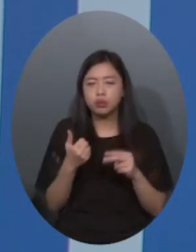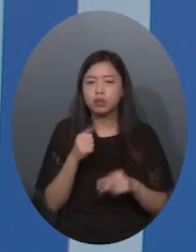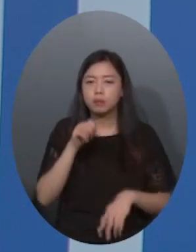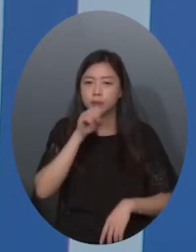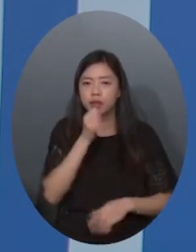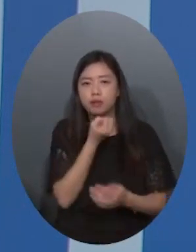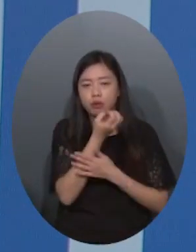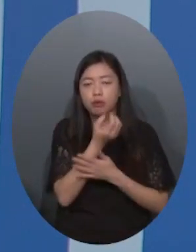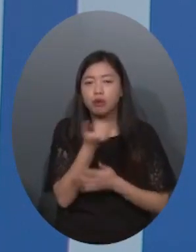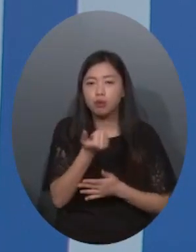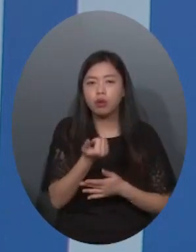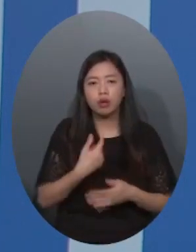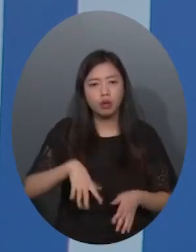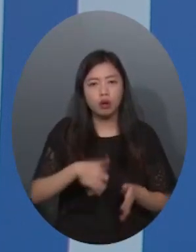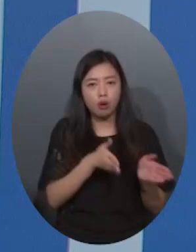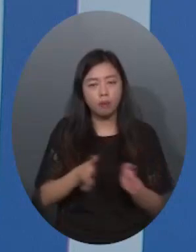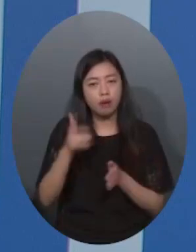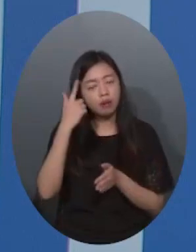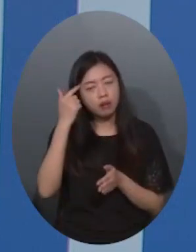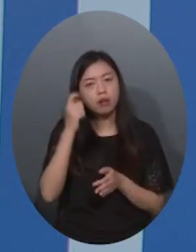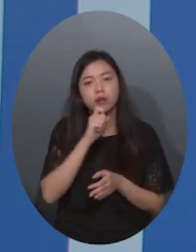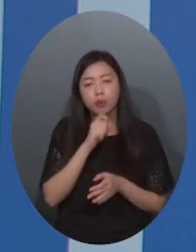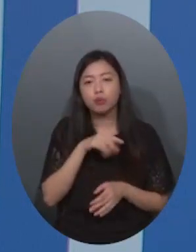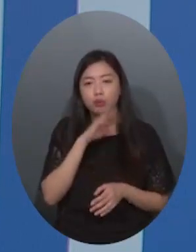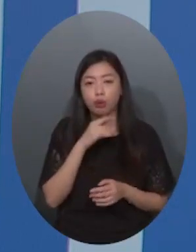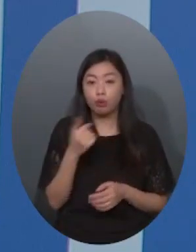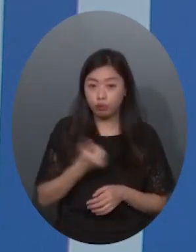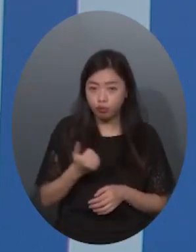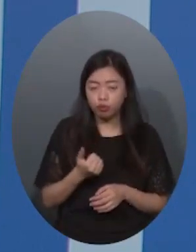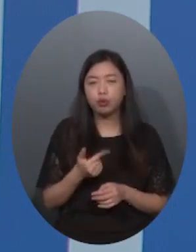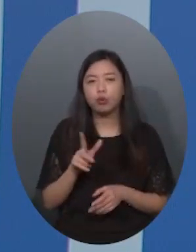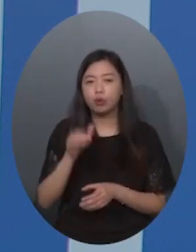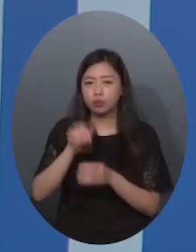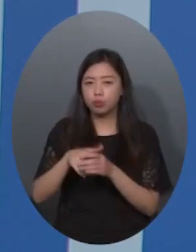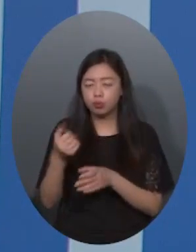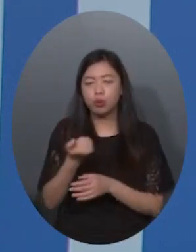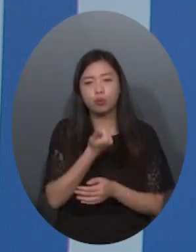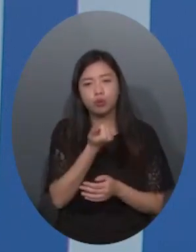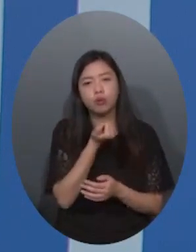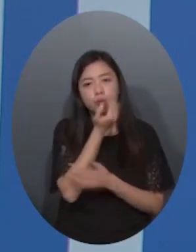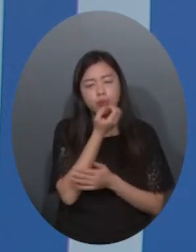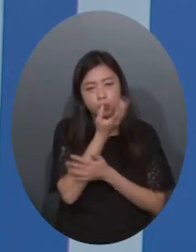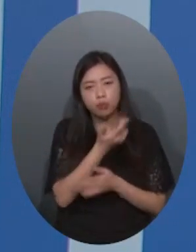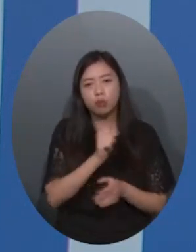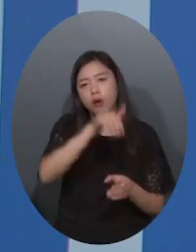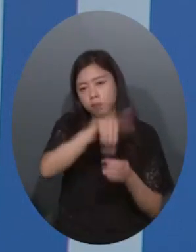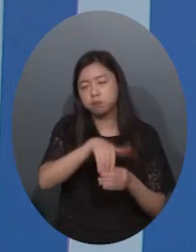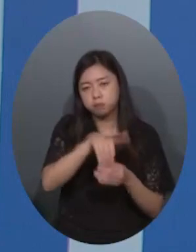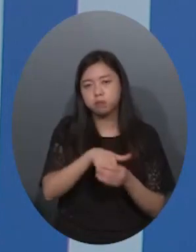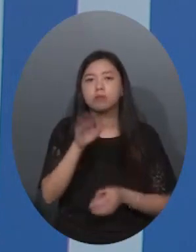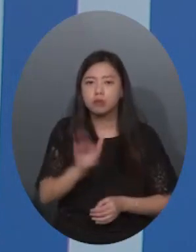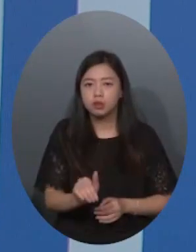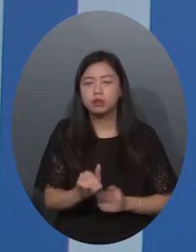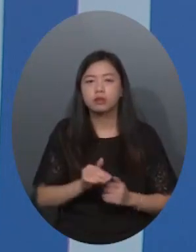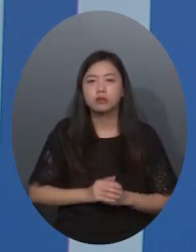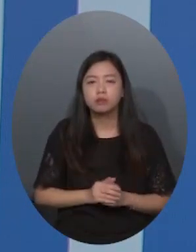我們作出了安排，在許可的情況之下，盡可能讓股東有機會提問和投票。